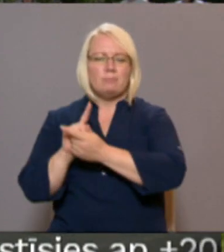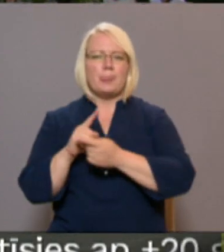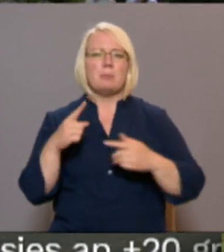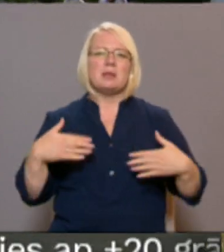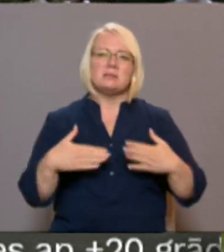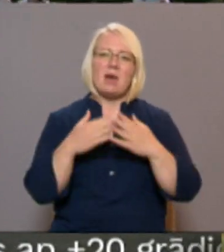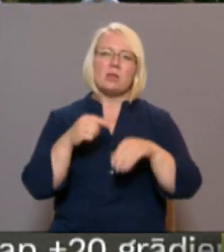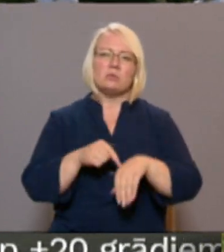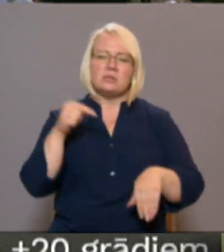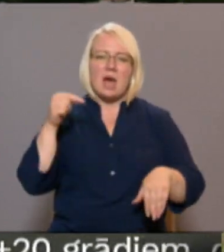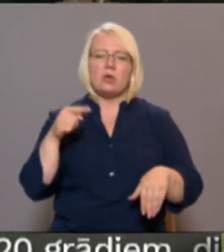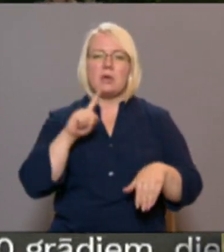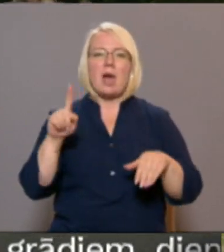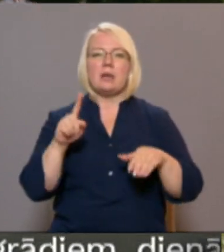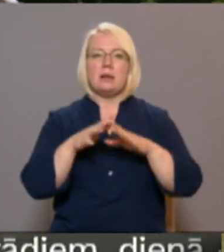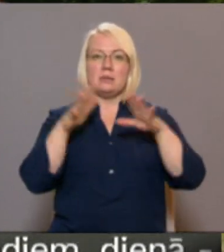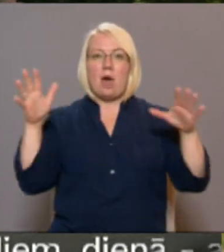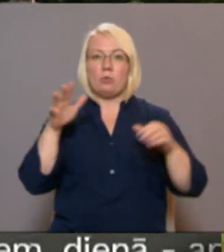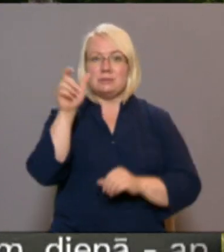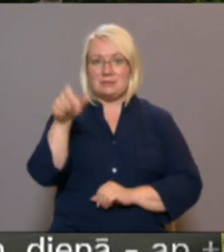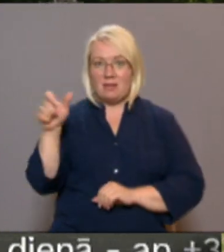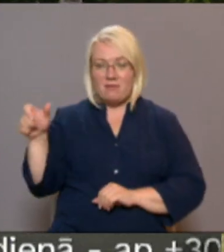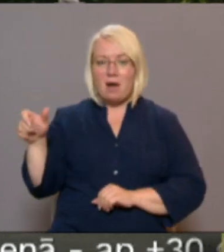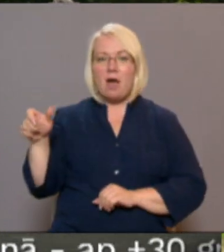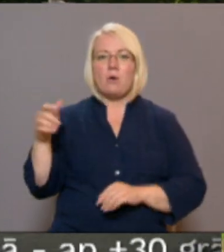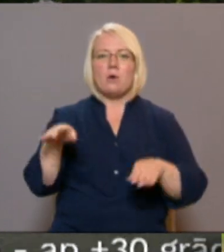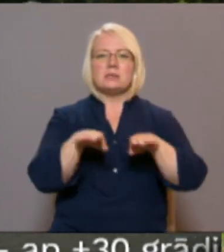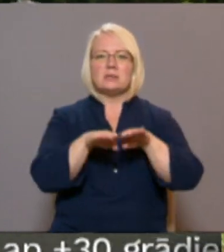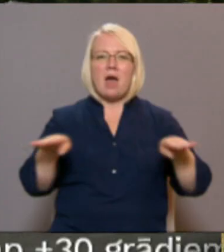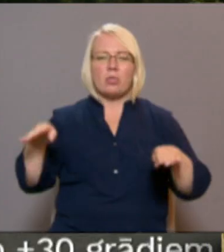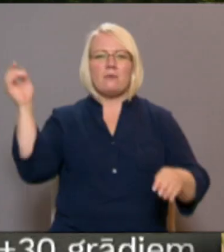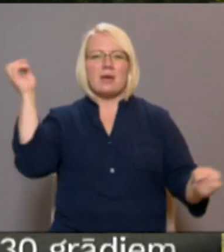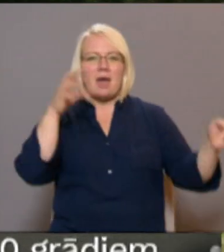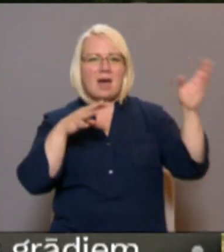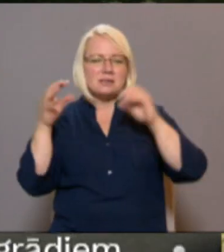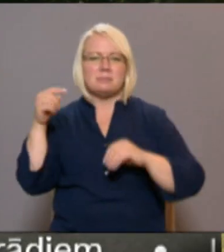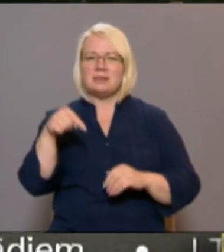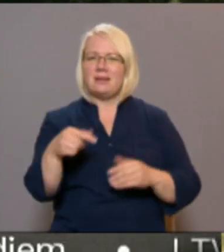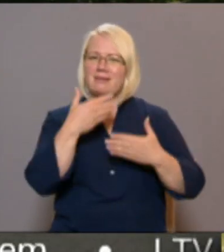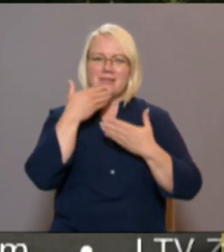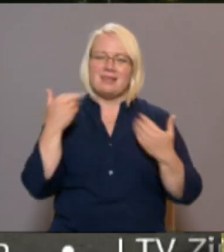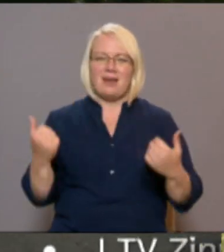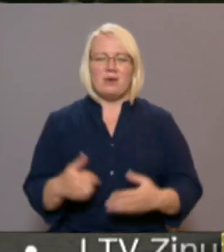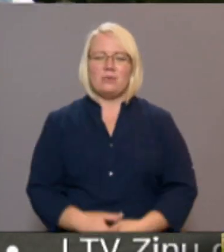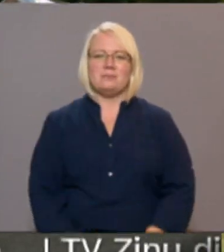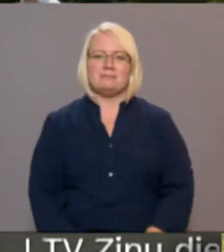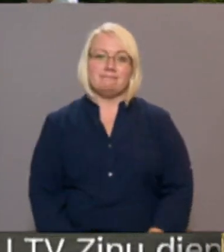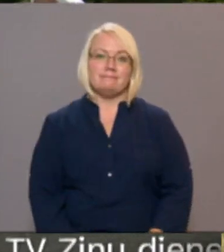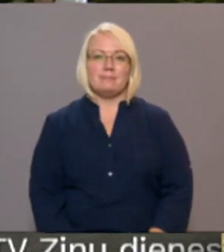sajūta. Nu, jo tur ir daudz cilvēku un skatuva gaismas. Te tā nav. Tāpēc,